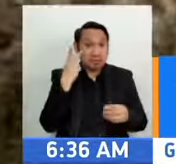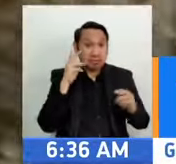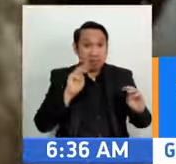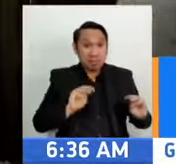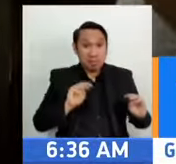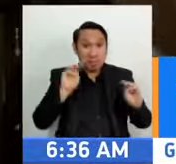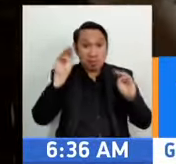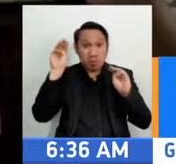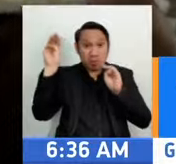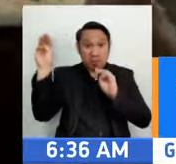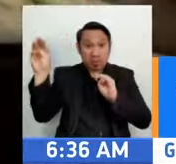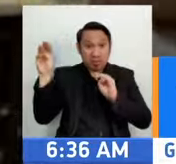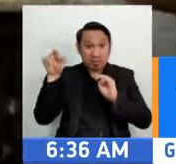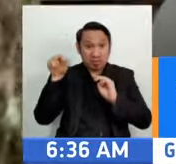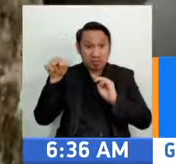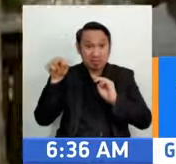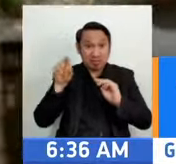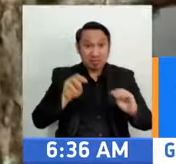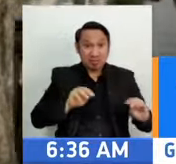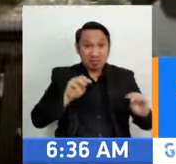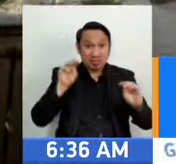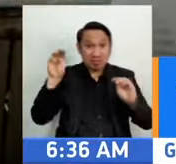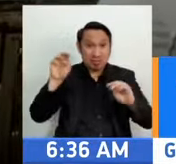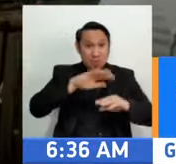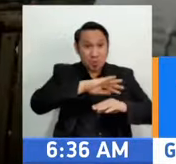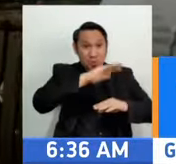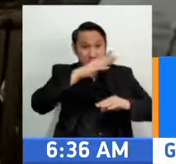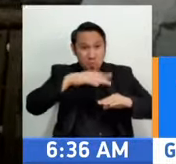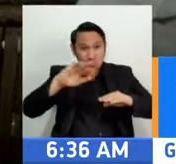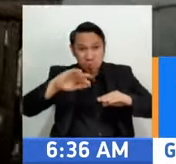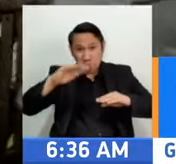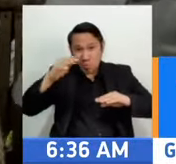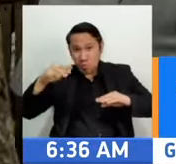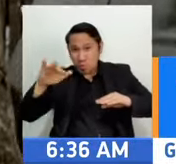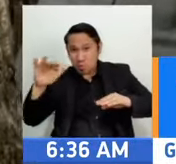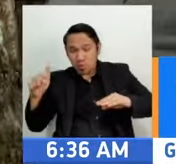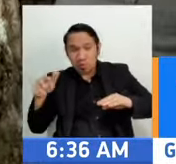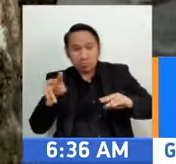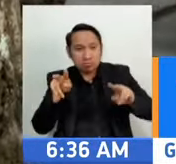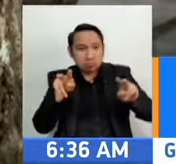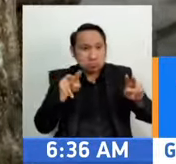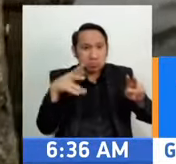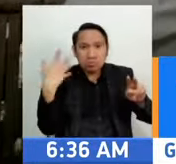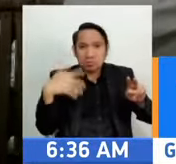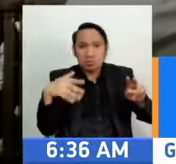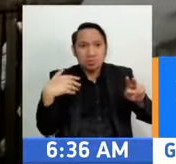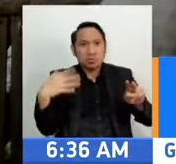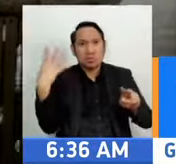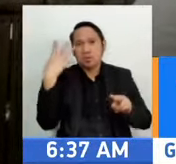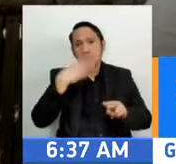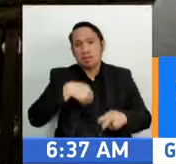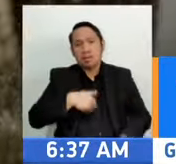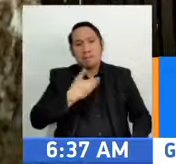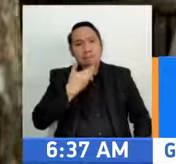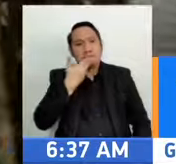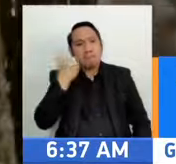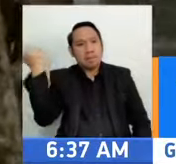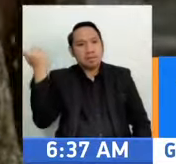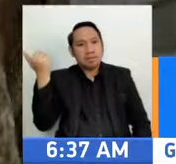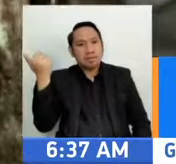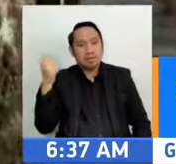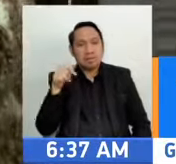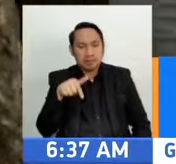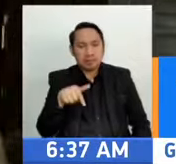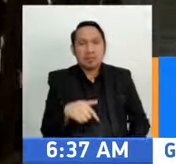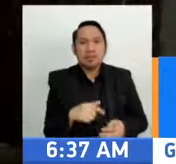dito, pero tignan nyo, lalo na sa umaga, sobrang ganda niya mga kapuso. The best talaga. At bukod dyan, lastly, meron